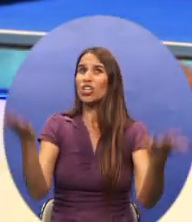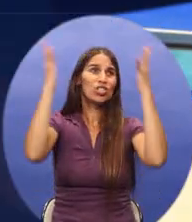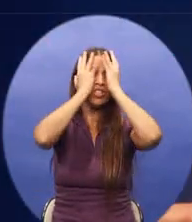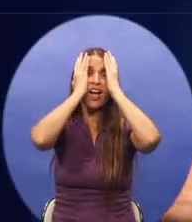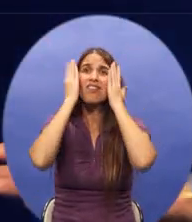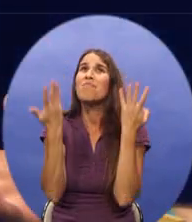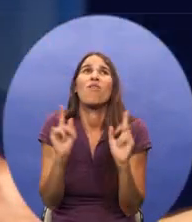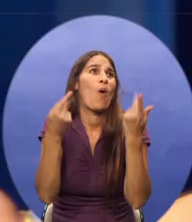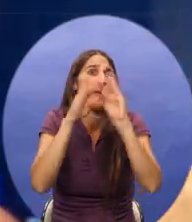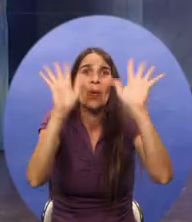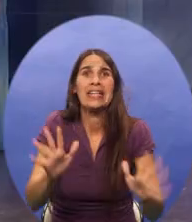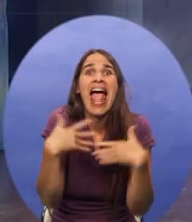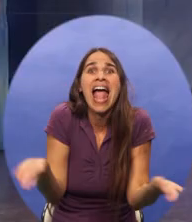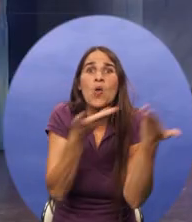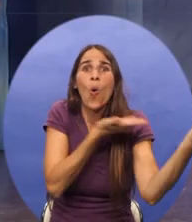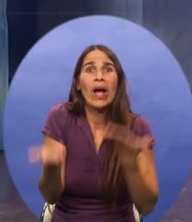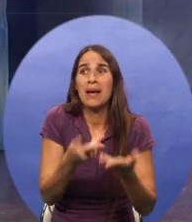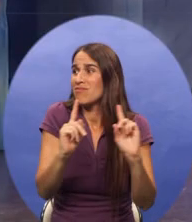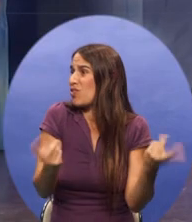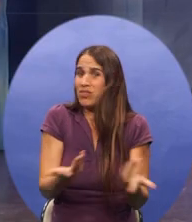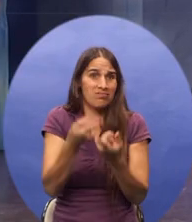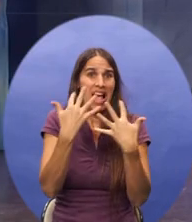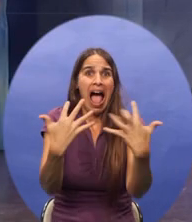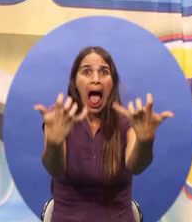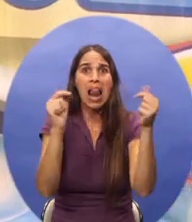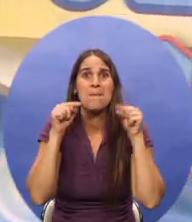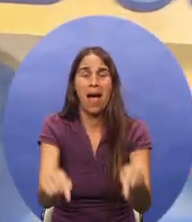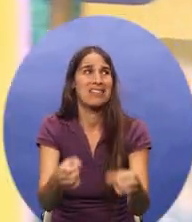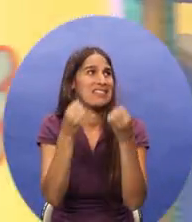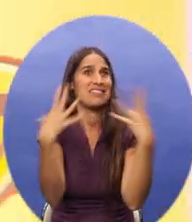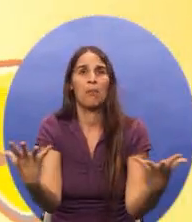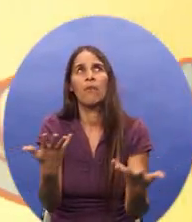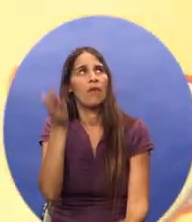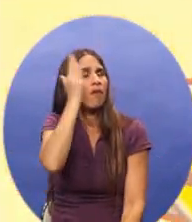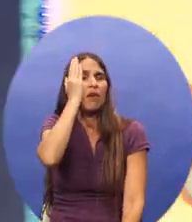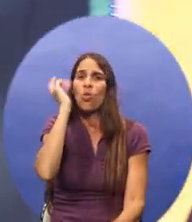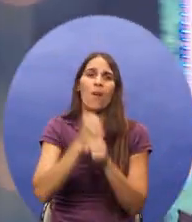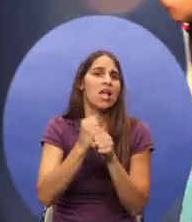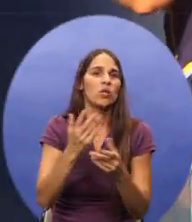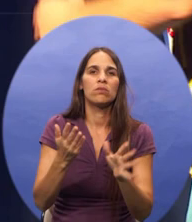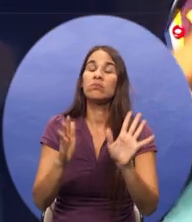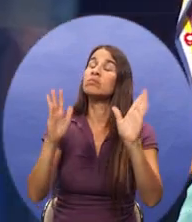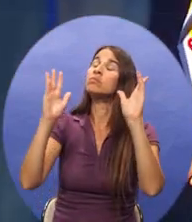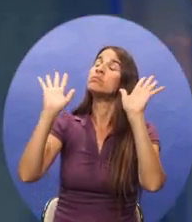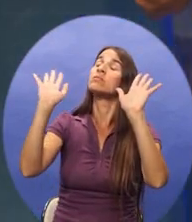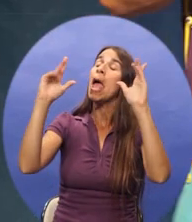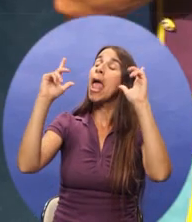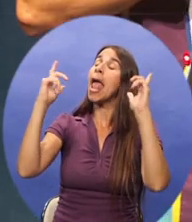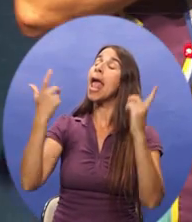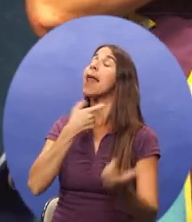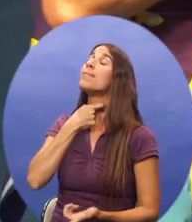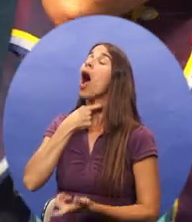אעשה עכשיו? מה יהיה עם התוכנית? אין לי אורחים? מה יהיה עם כל הקהל שהגיע? אוי ואבוי, אני לא יודע מה לעשות. רורי, אין